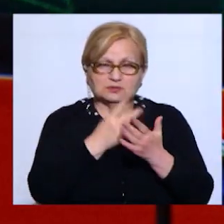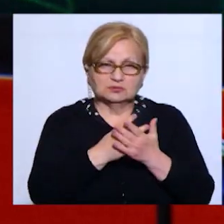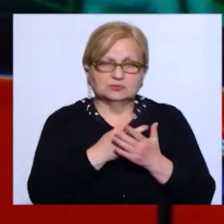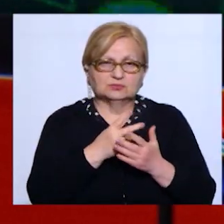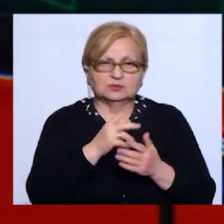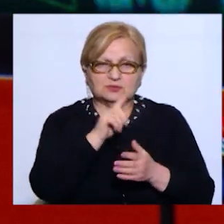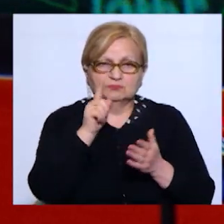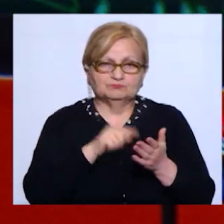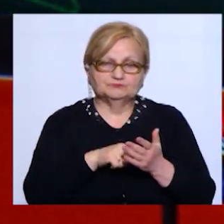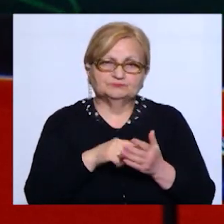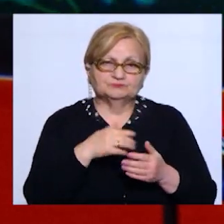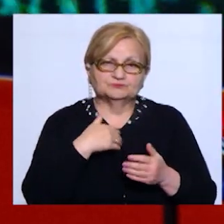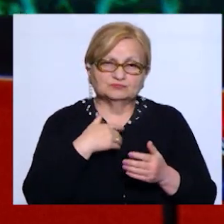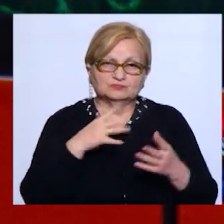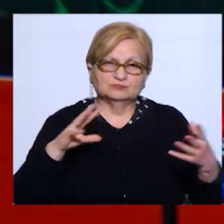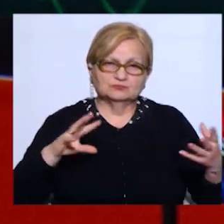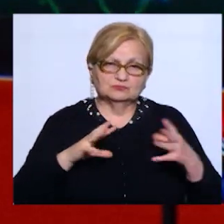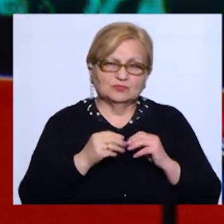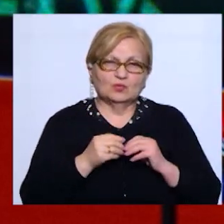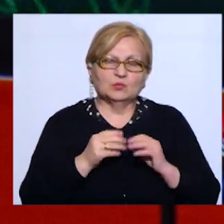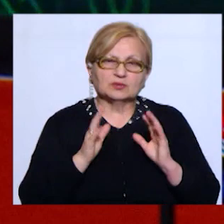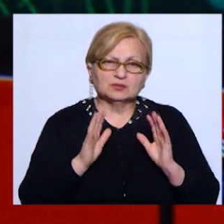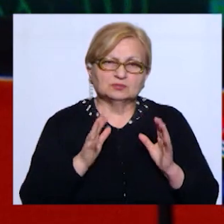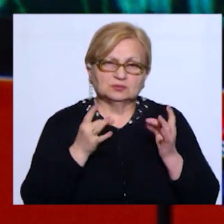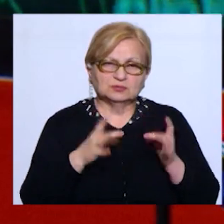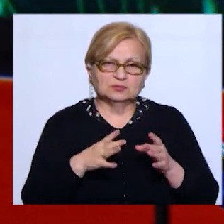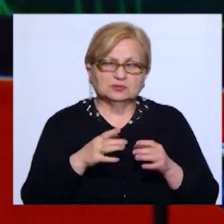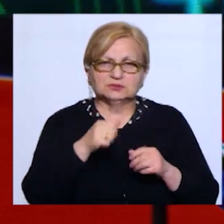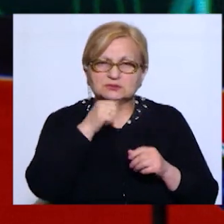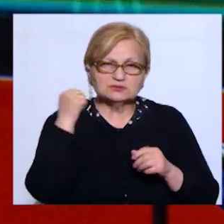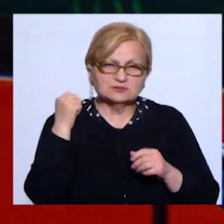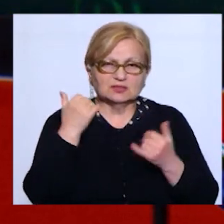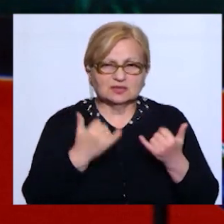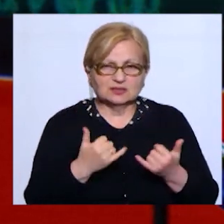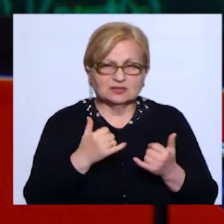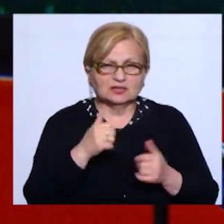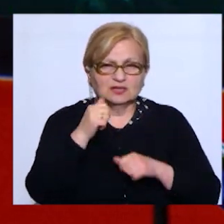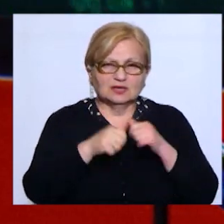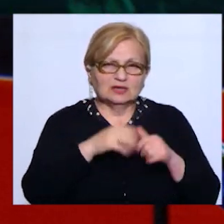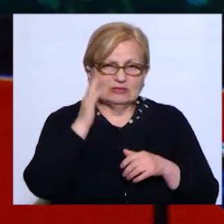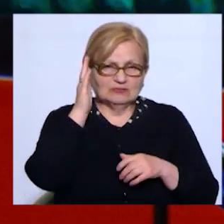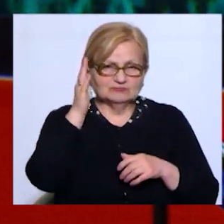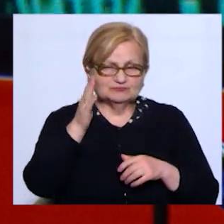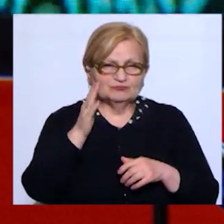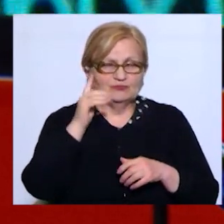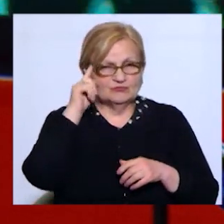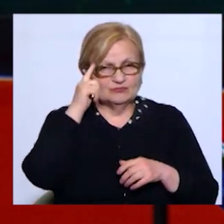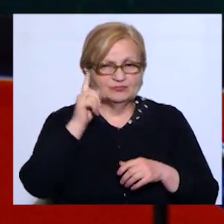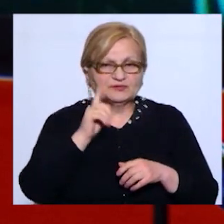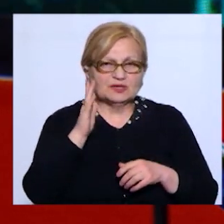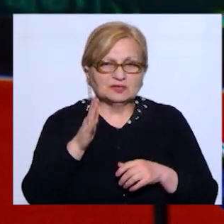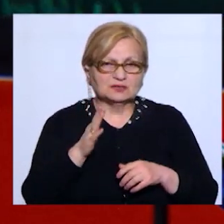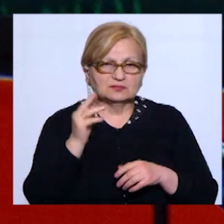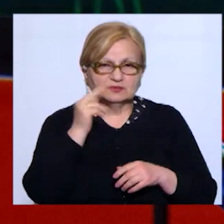საკითხებს. ახლა მოდი შევაჯამოთ, უბრალოდ შევაჯამოთ. წინა წლები, წლევანდელი წელი, მომავალზე ვიფიქროთ, რა გვაქვს